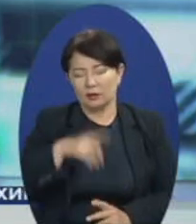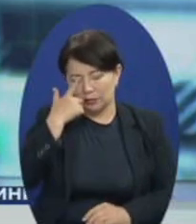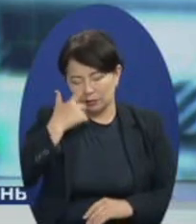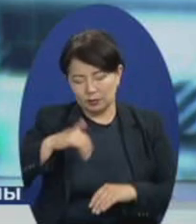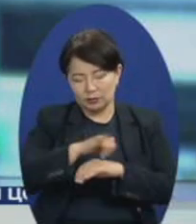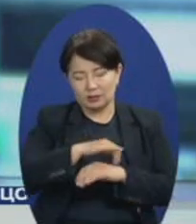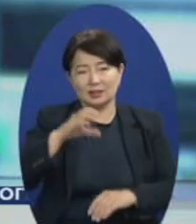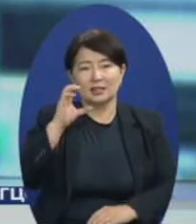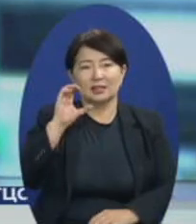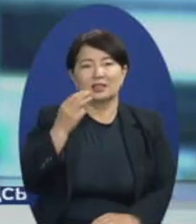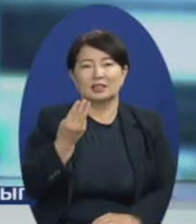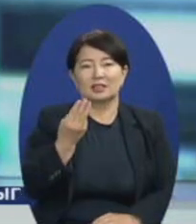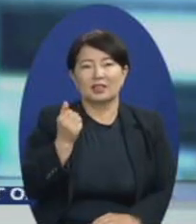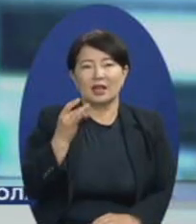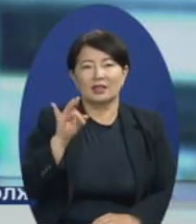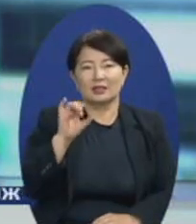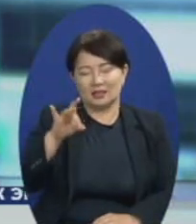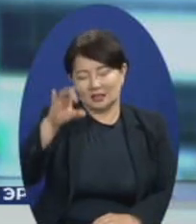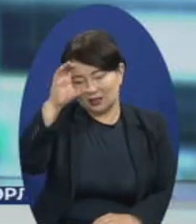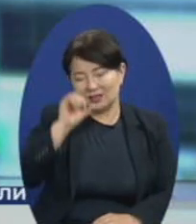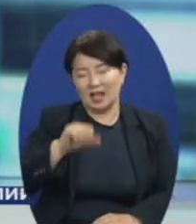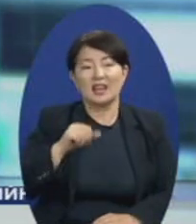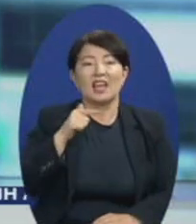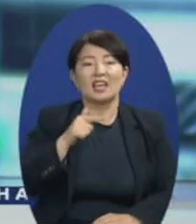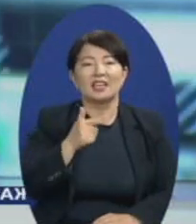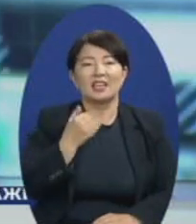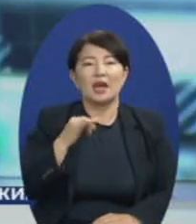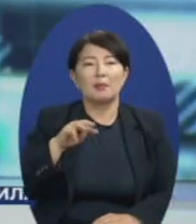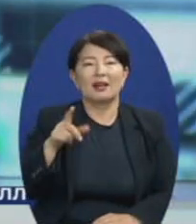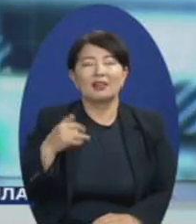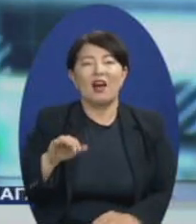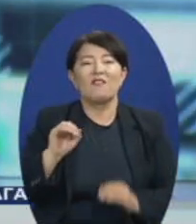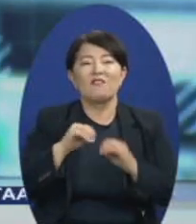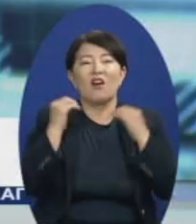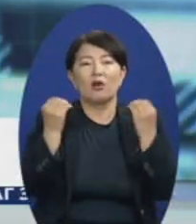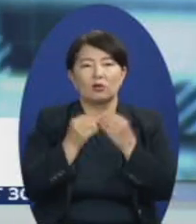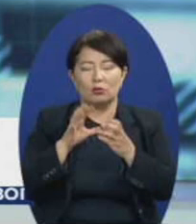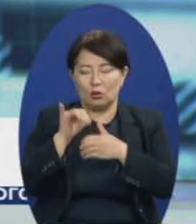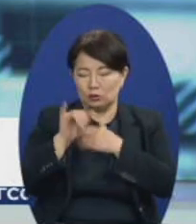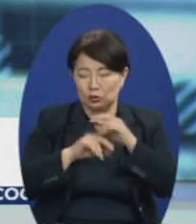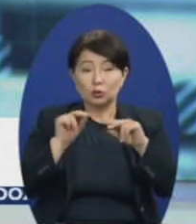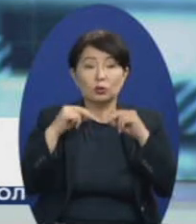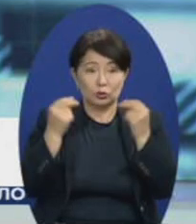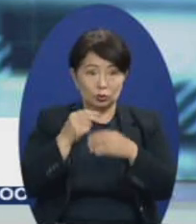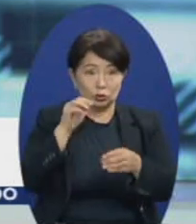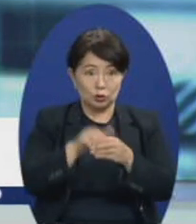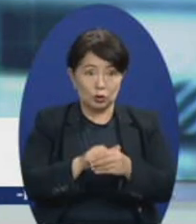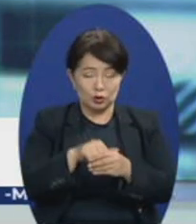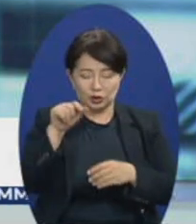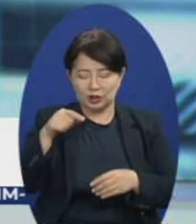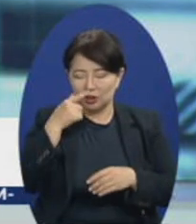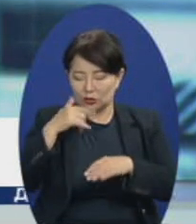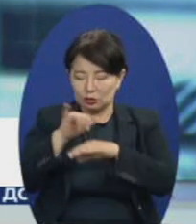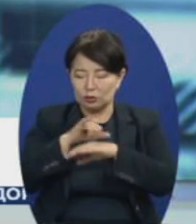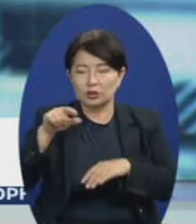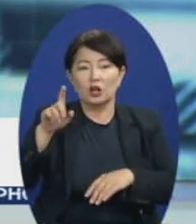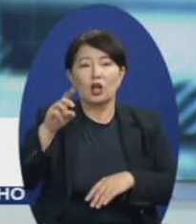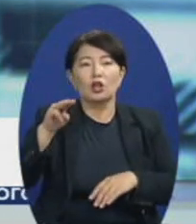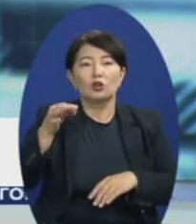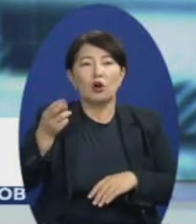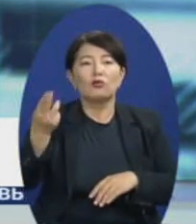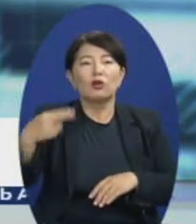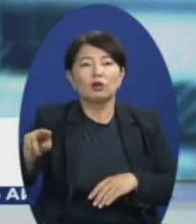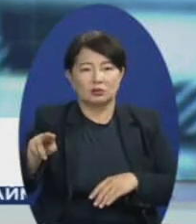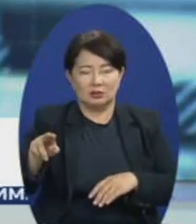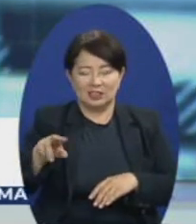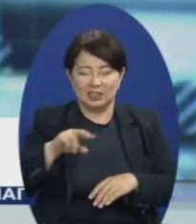Энгийн шатар сайд амар сайхан Гималайн форум олон улсын чуулга уулзалтанд оролцож байна. Бүгд найрамдахтай дард улсын төвдийн өөртөө засах орны Линч хотод зохион